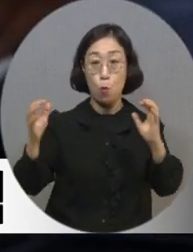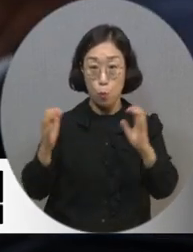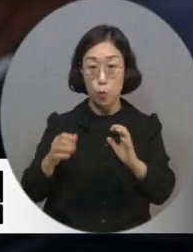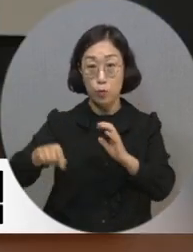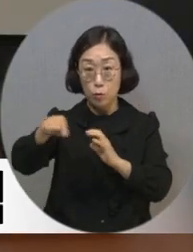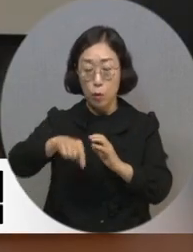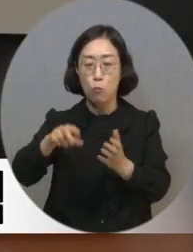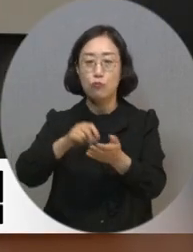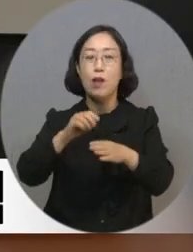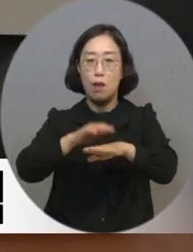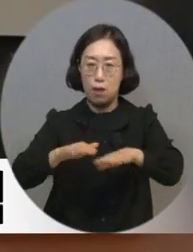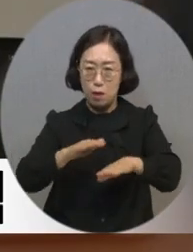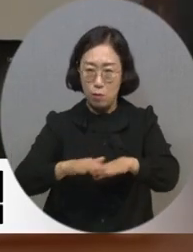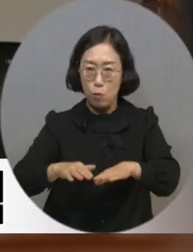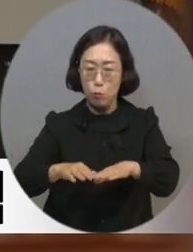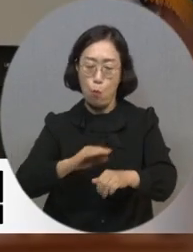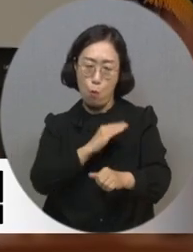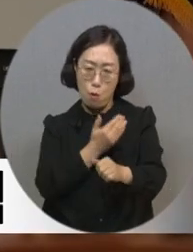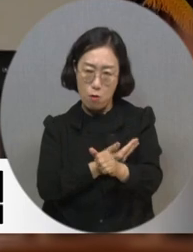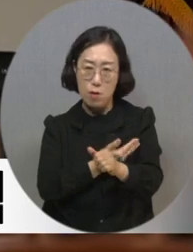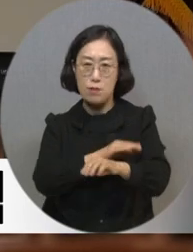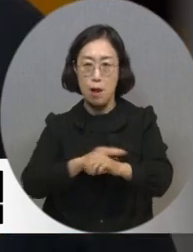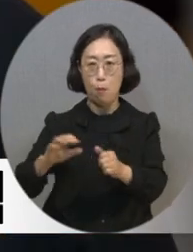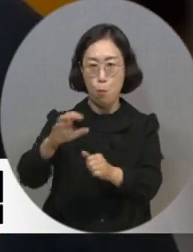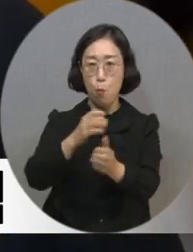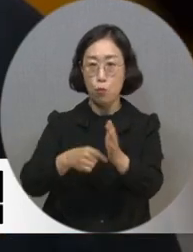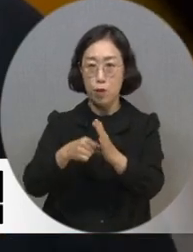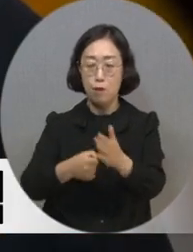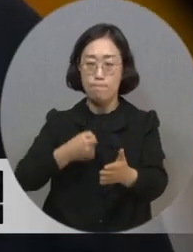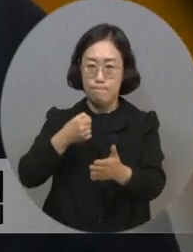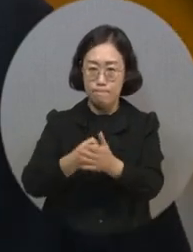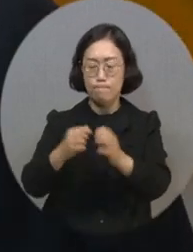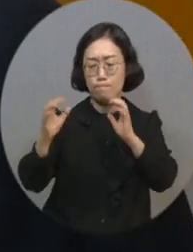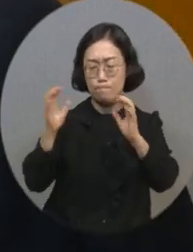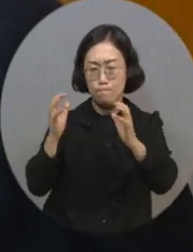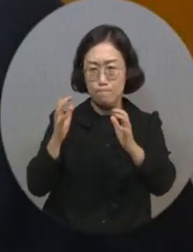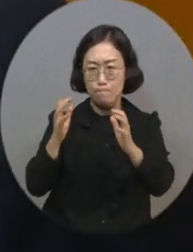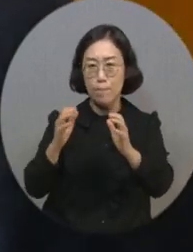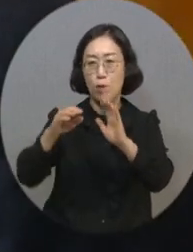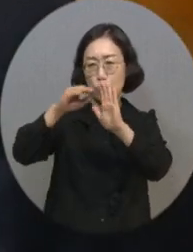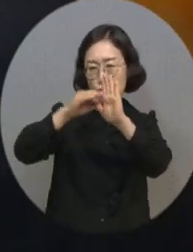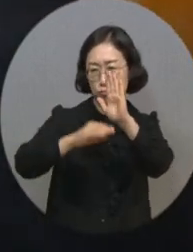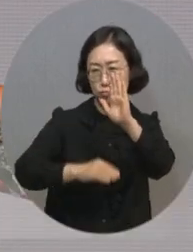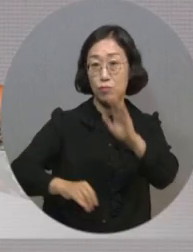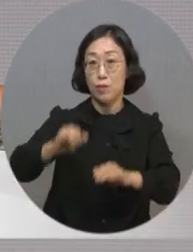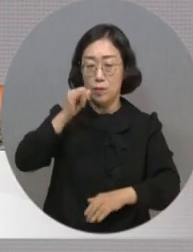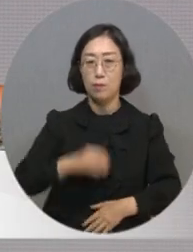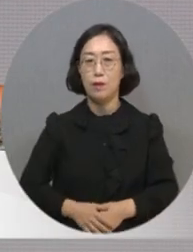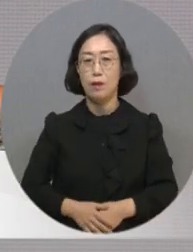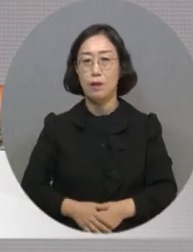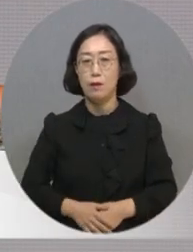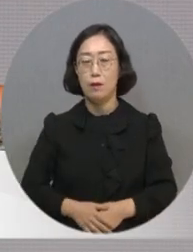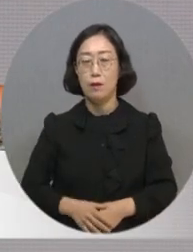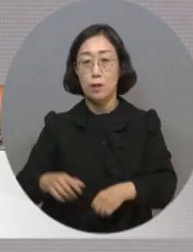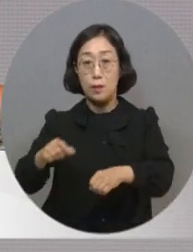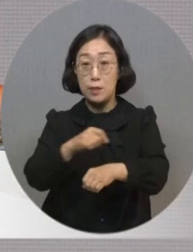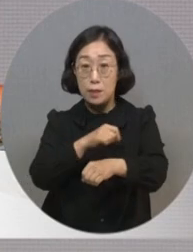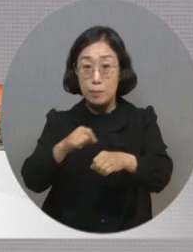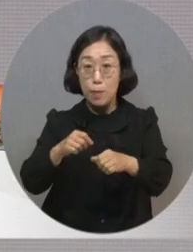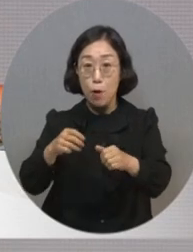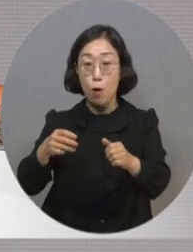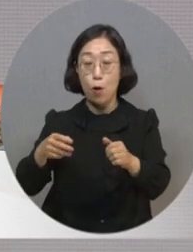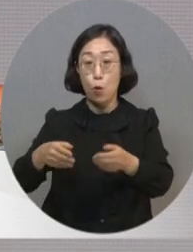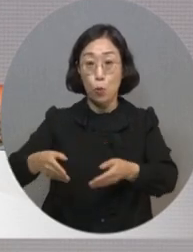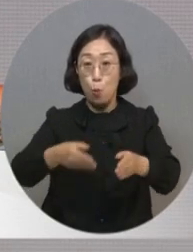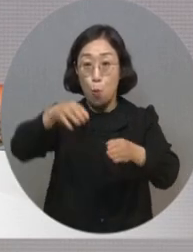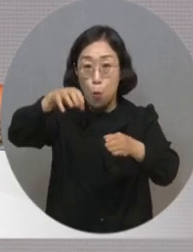지역 문제 해결과 권리 확립에 대한 강력한 의지를 다짐하는 자리로 진행됐습니다. 우리 특별자치도는